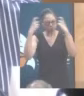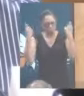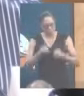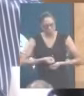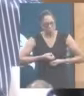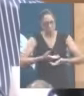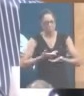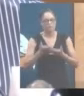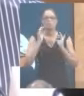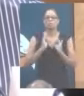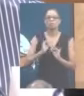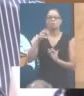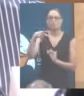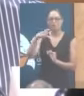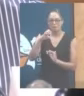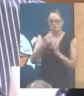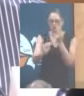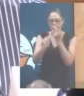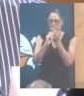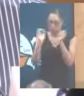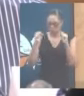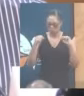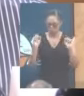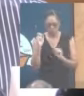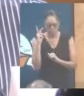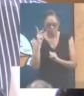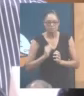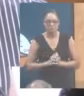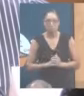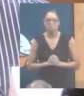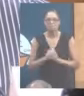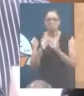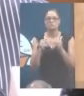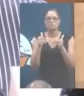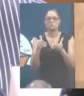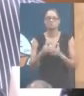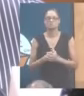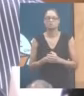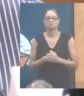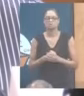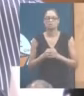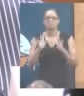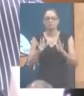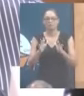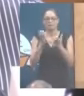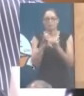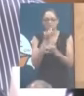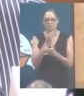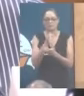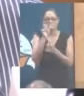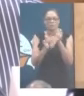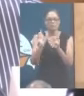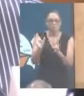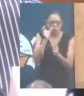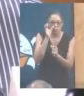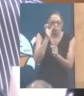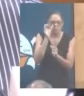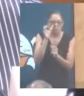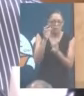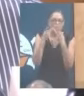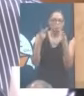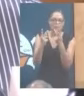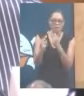la réponse du PCE et je poursuis. Mais je signale pour les auditeurs